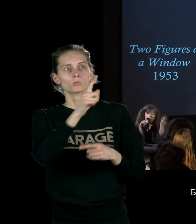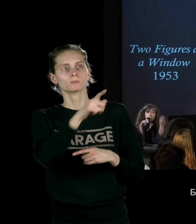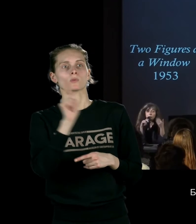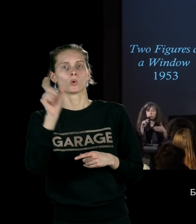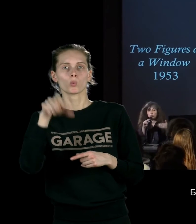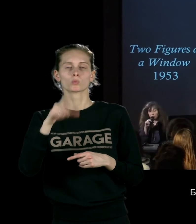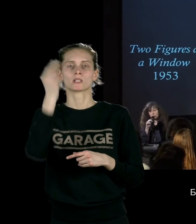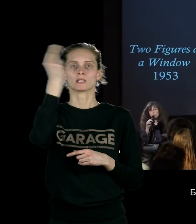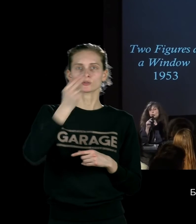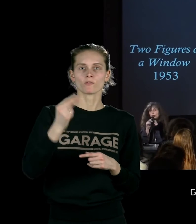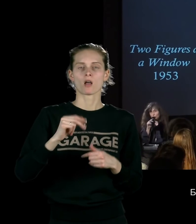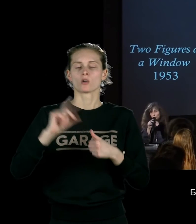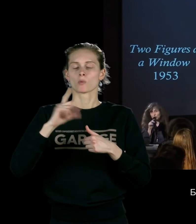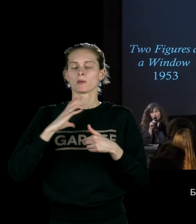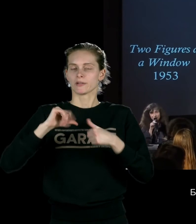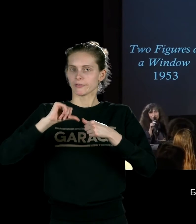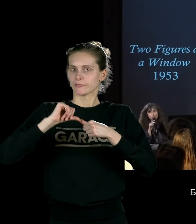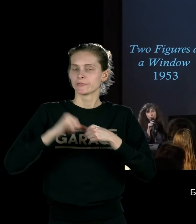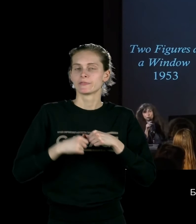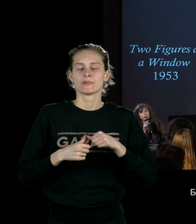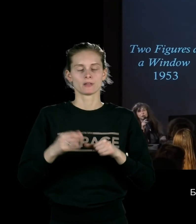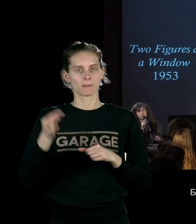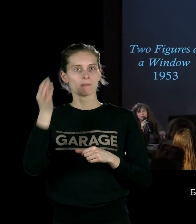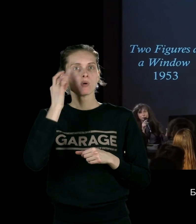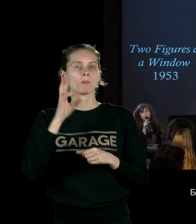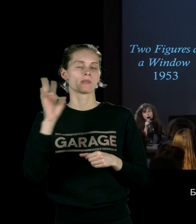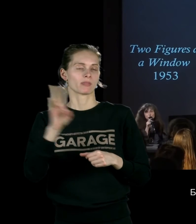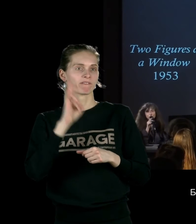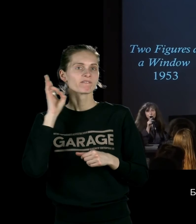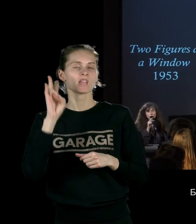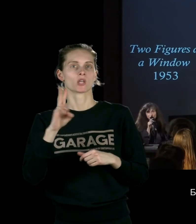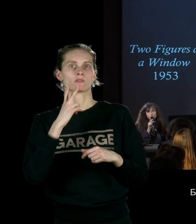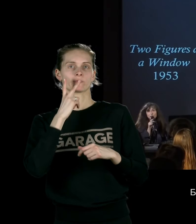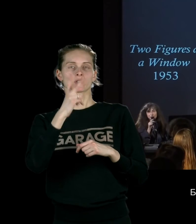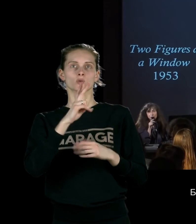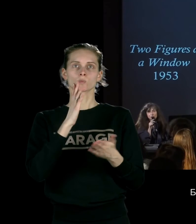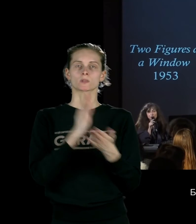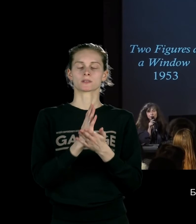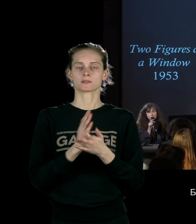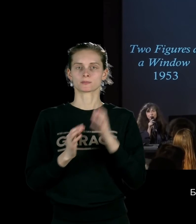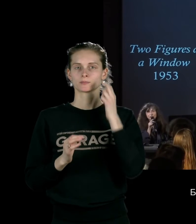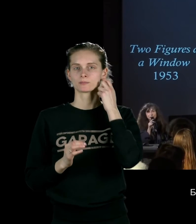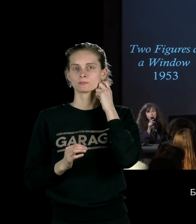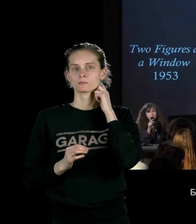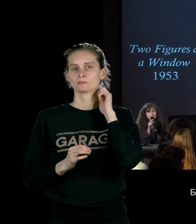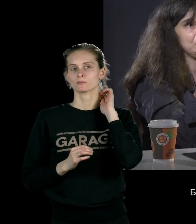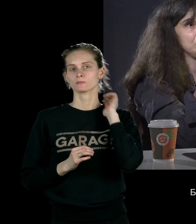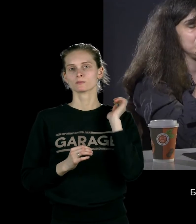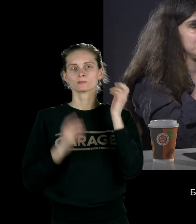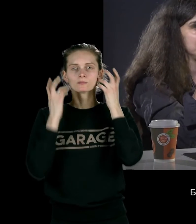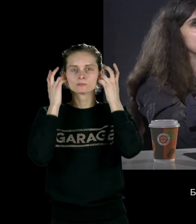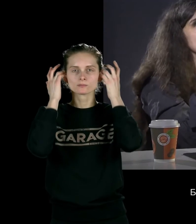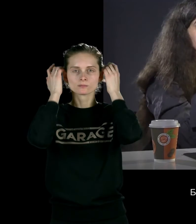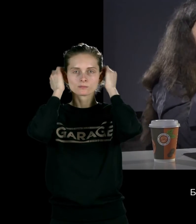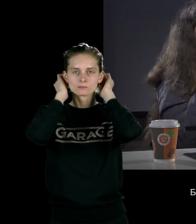это мы умрем, а наш образ останется. Он еще любил древнеегипетское искусство, которое впервые занималось именно этим ощущением